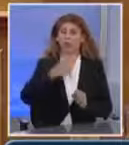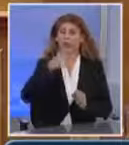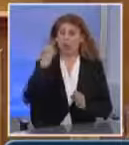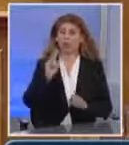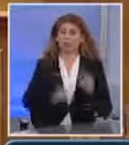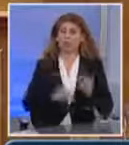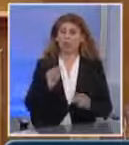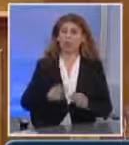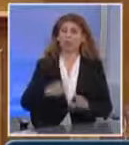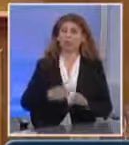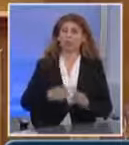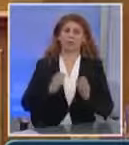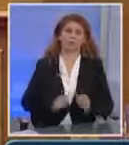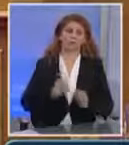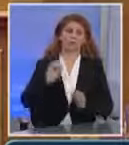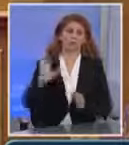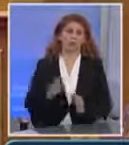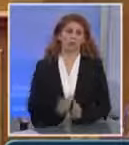Έλληνες του εξωτερικού.